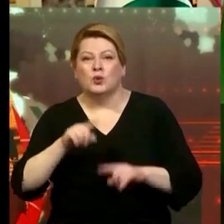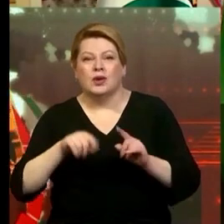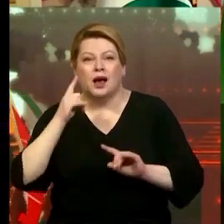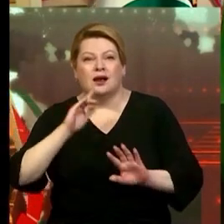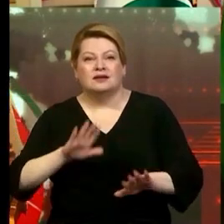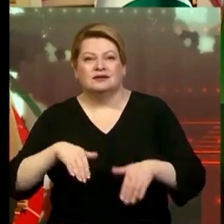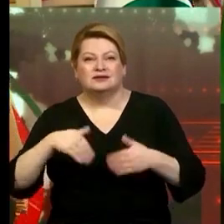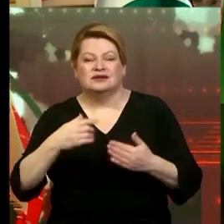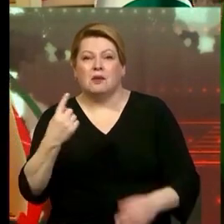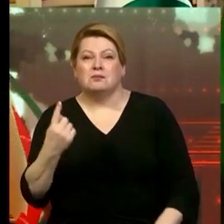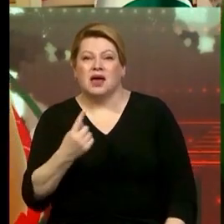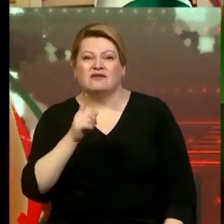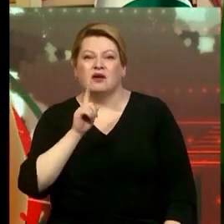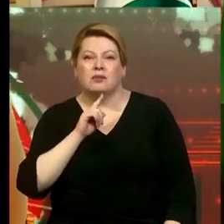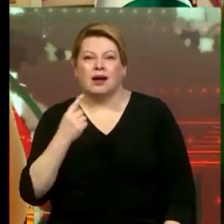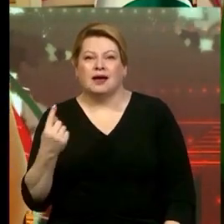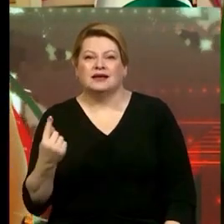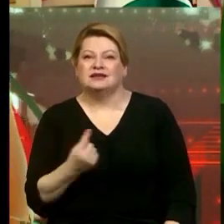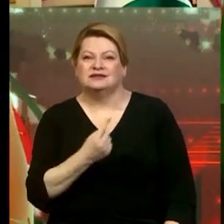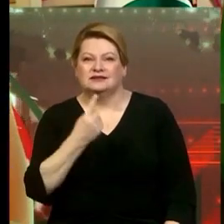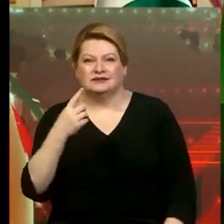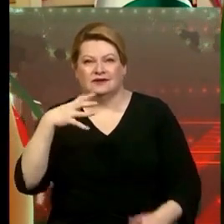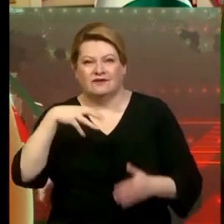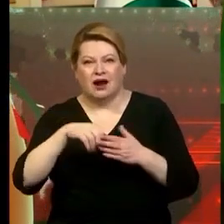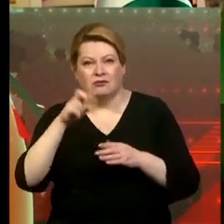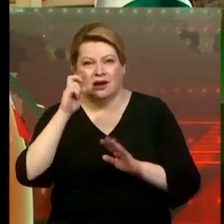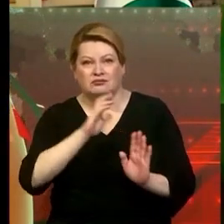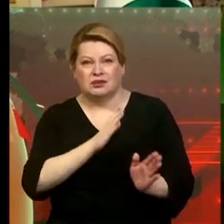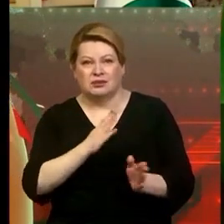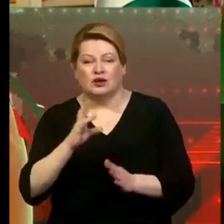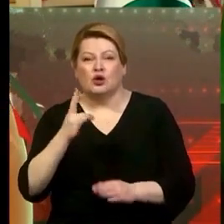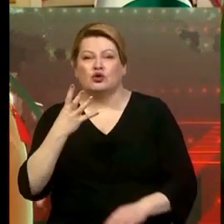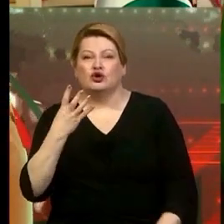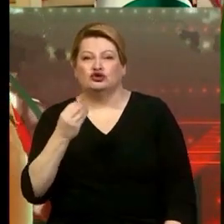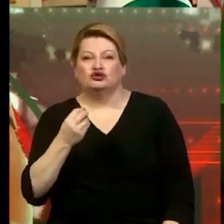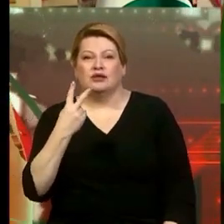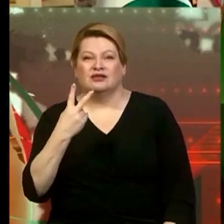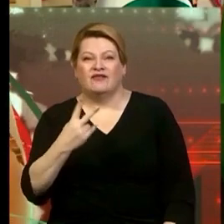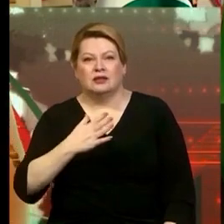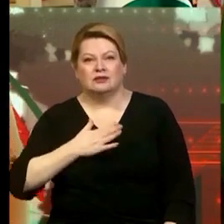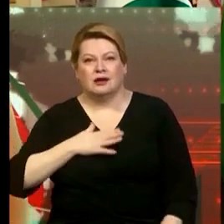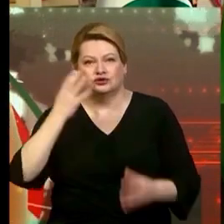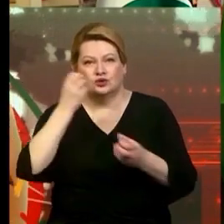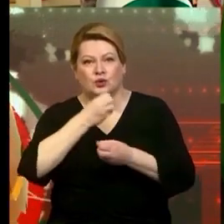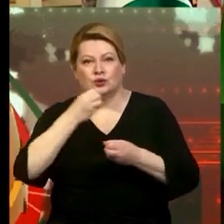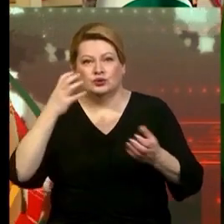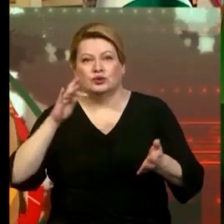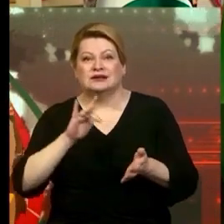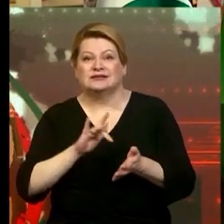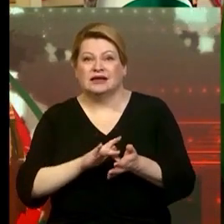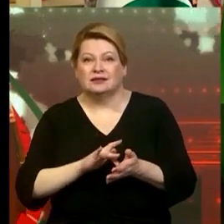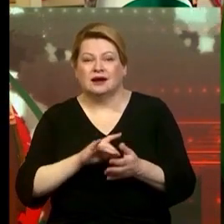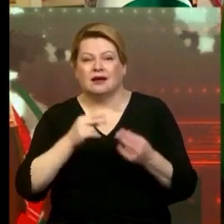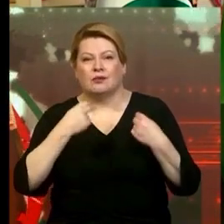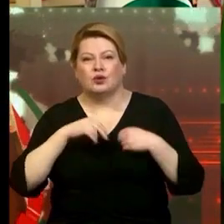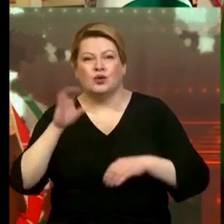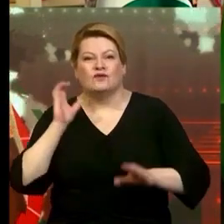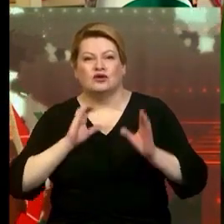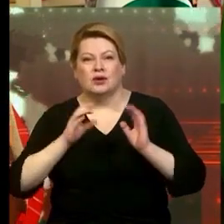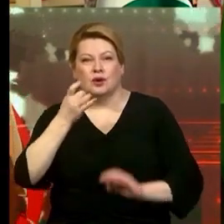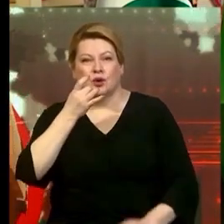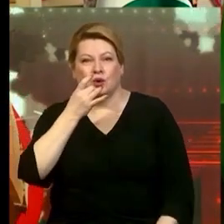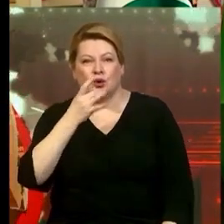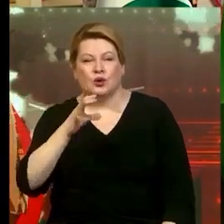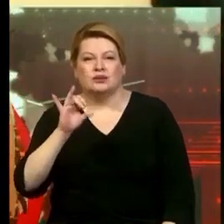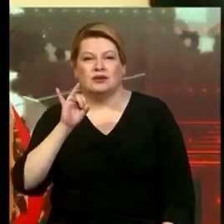инициатива, первая и пока единственная в рамках библиотеки. Однако еще 2 наших культурных центра работают в университете